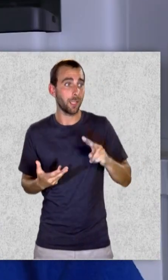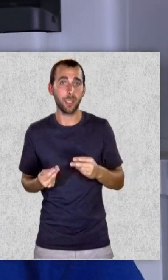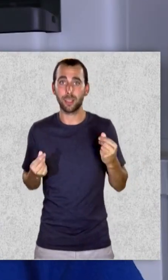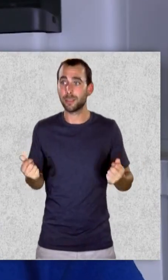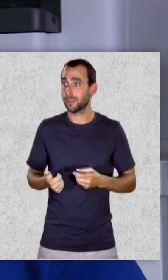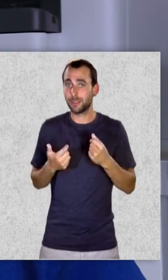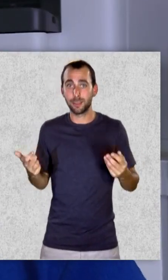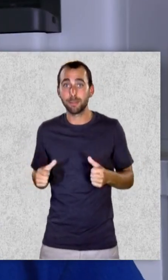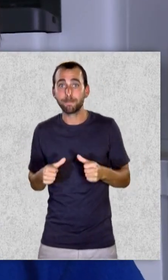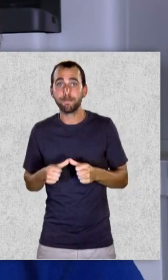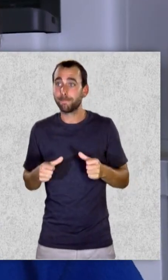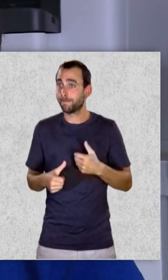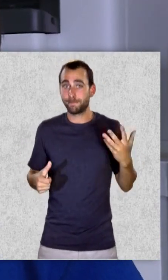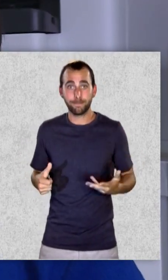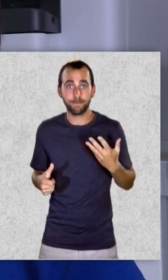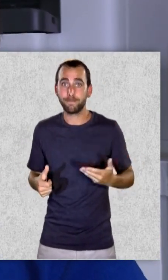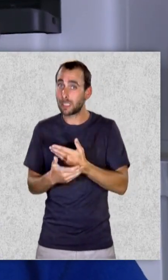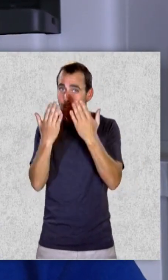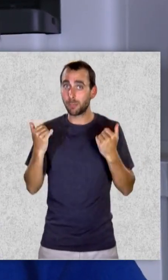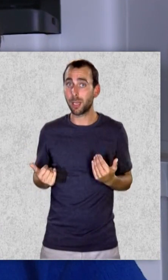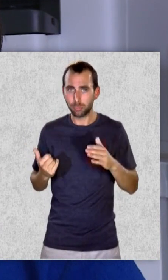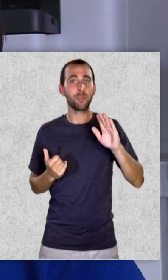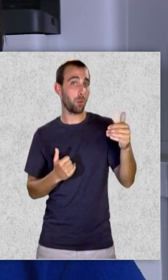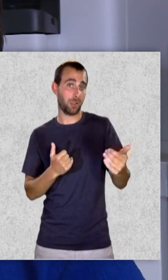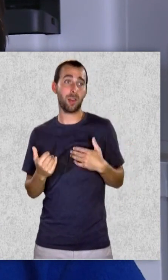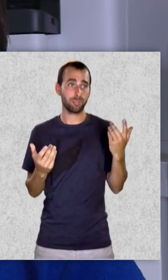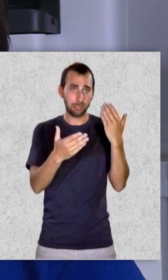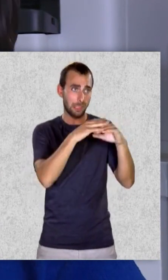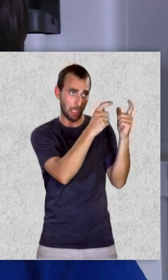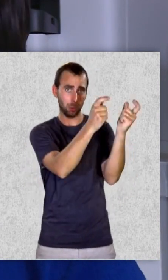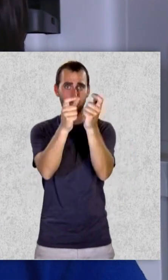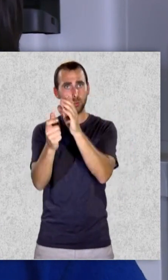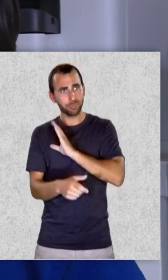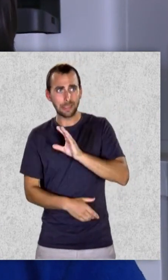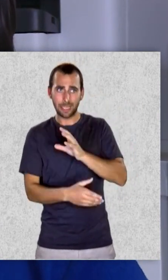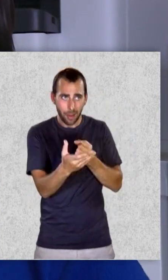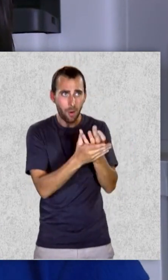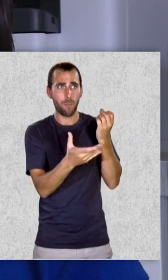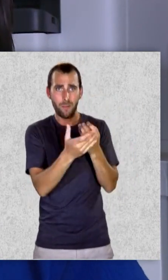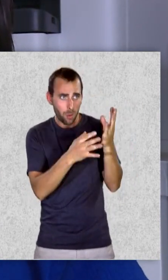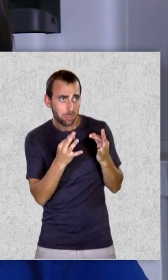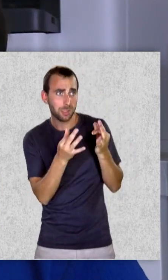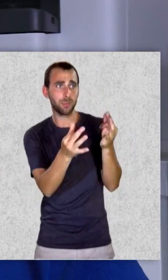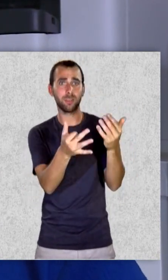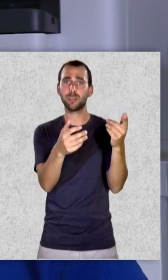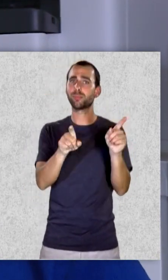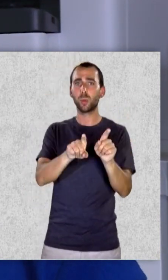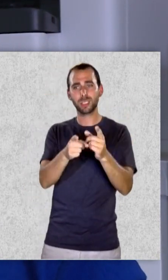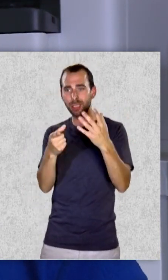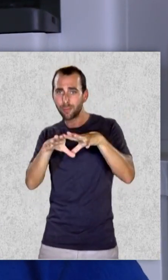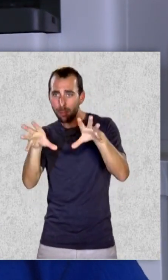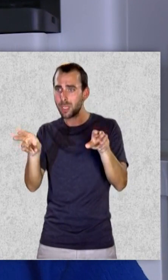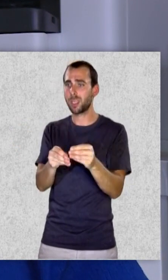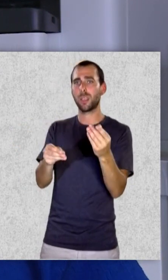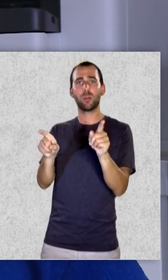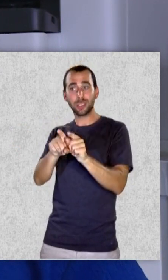on est démunis face à ça, et c'est pour ça qu'on essaie de sensibiliser les institutions absolument, de sensibiliser les